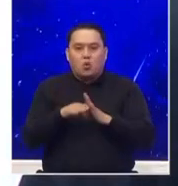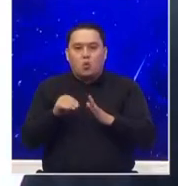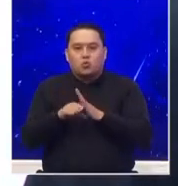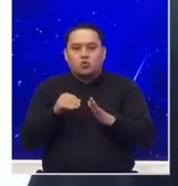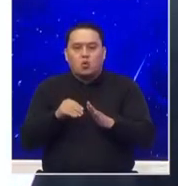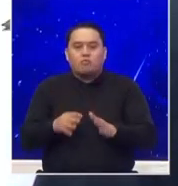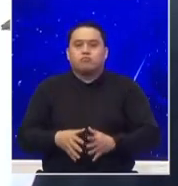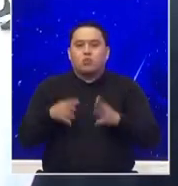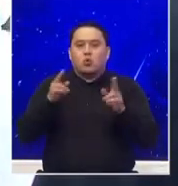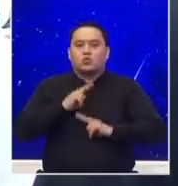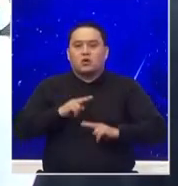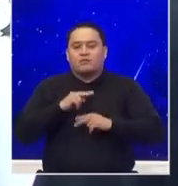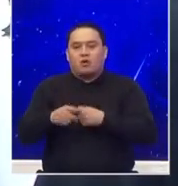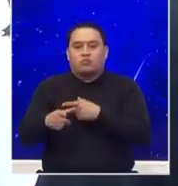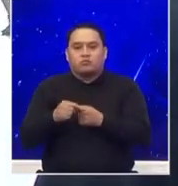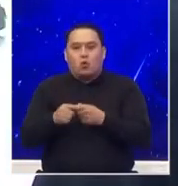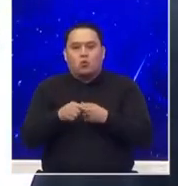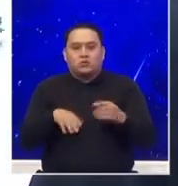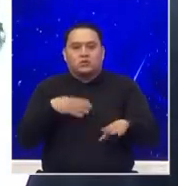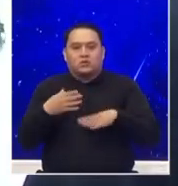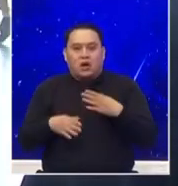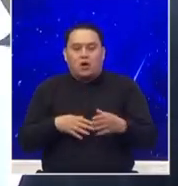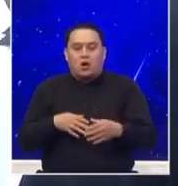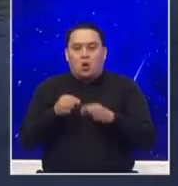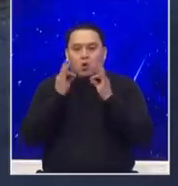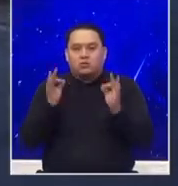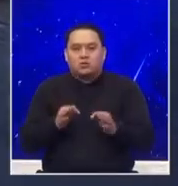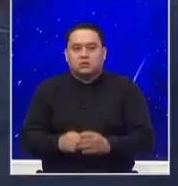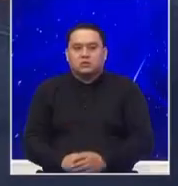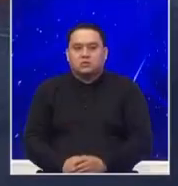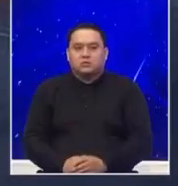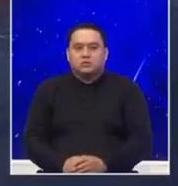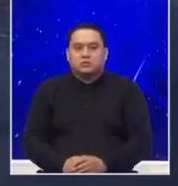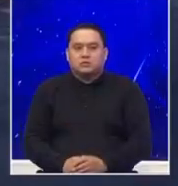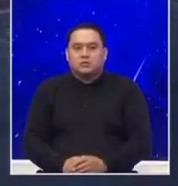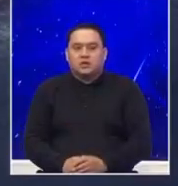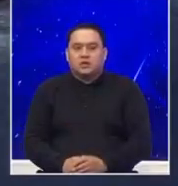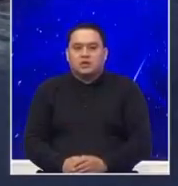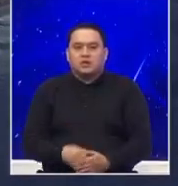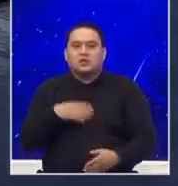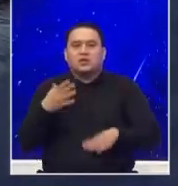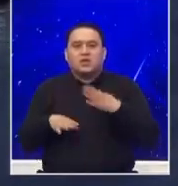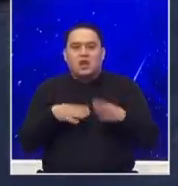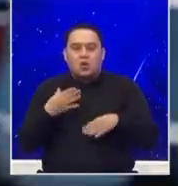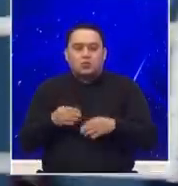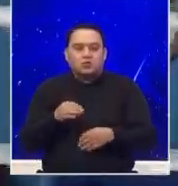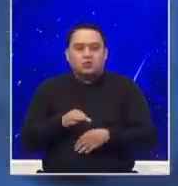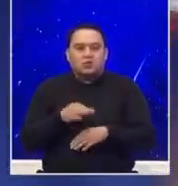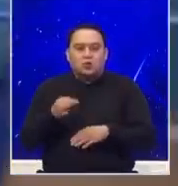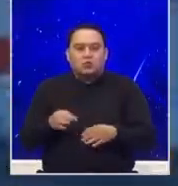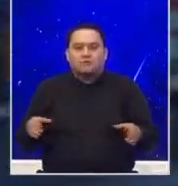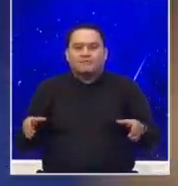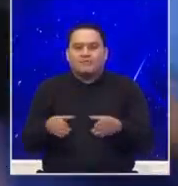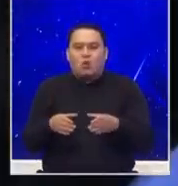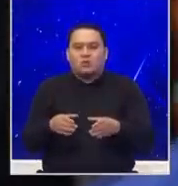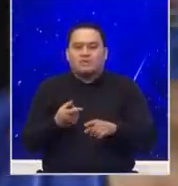юноши больше работают в парах. Так они нарабатывают боевой опыт. К слову, тренировки проходят в жестких условиях. После долгих занятий